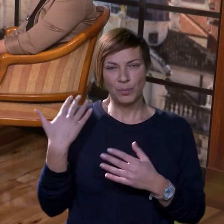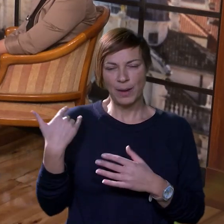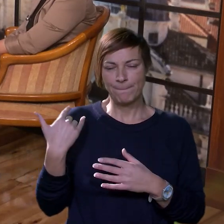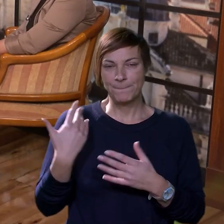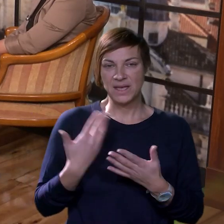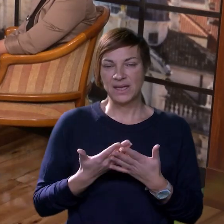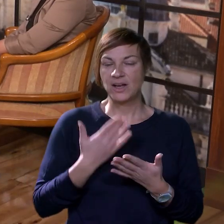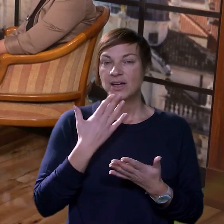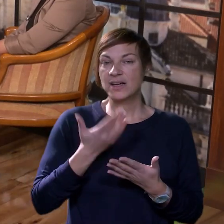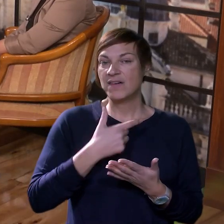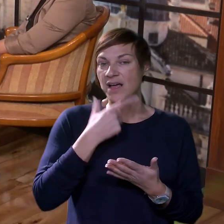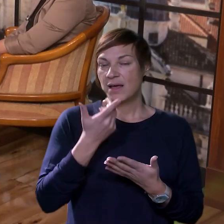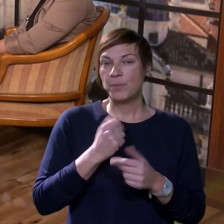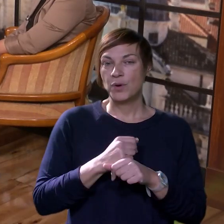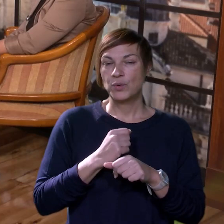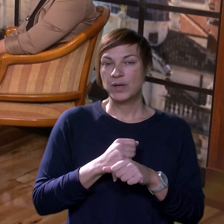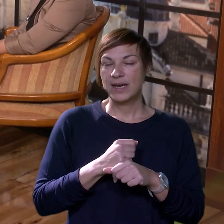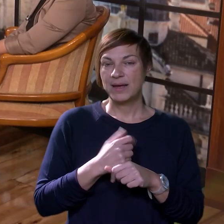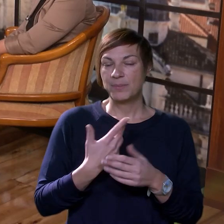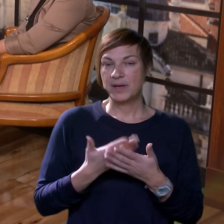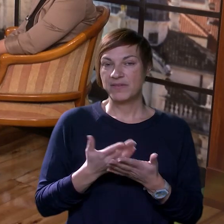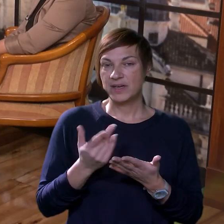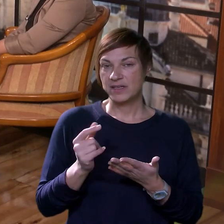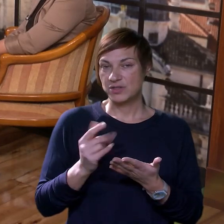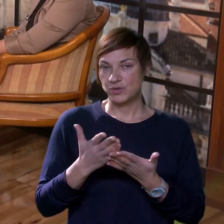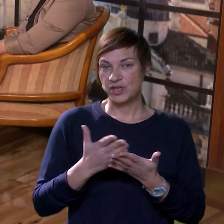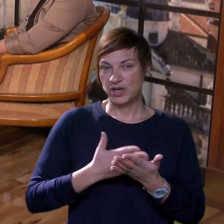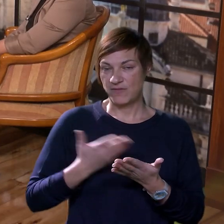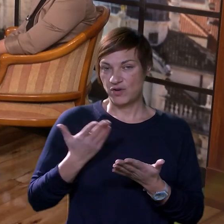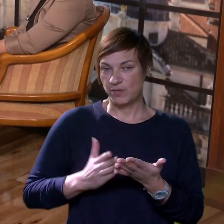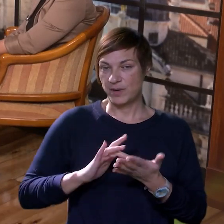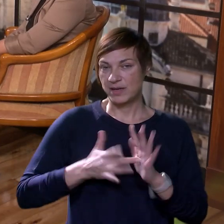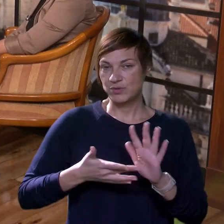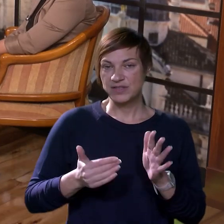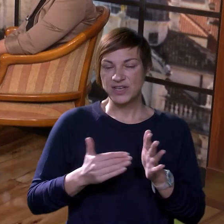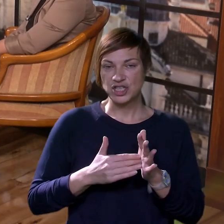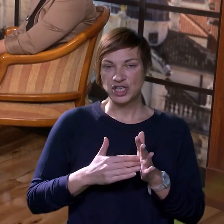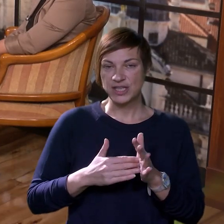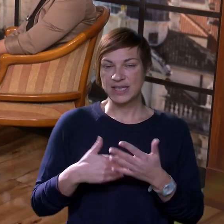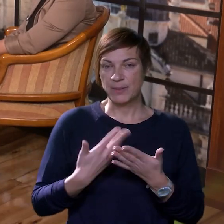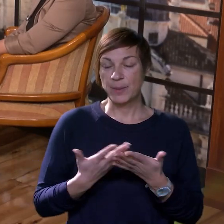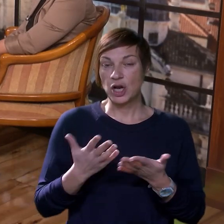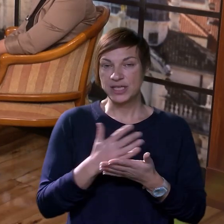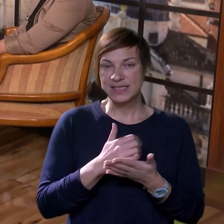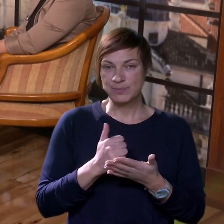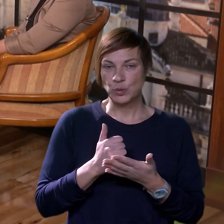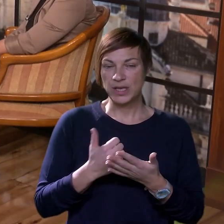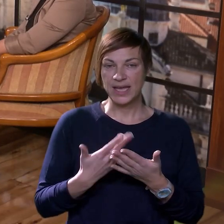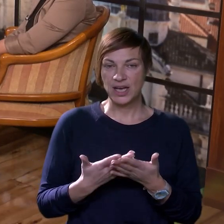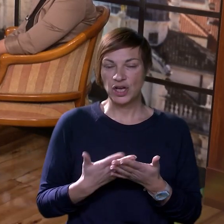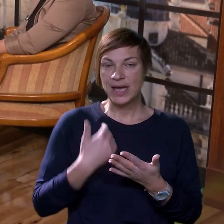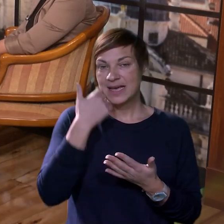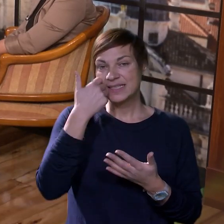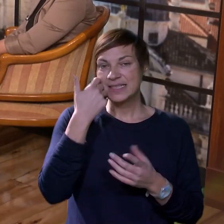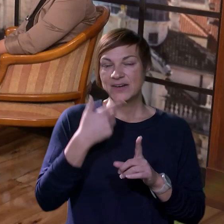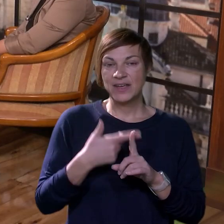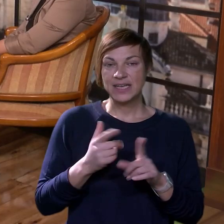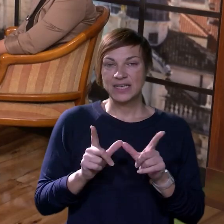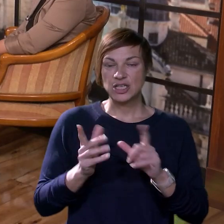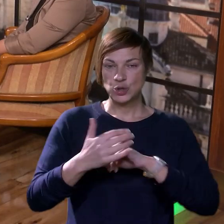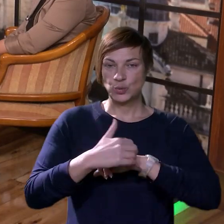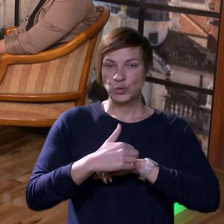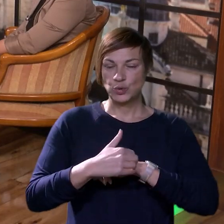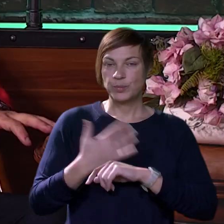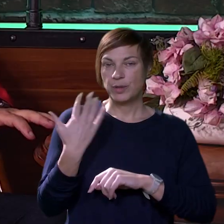i Bogu hvala, one su napravili onaj dio na vojnom planu, sve što je trebalo, to je bilo ispunjeno, a Crveni križ